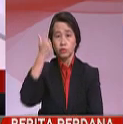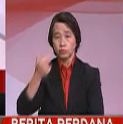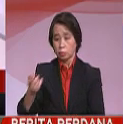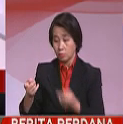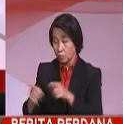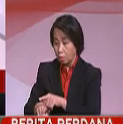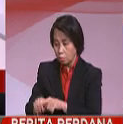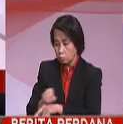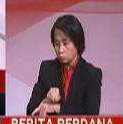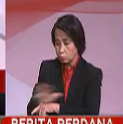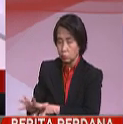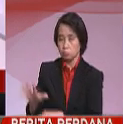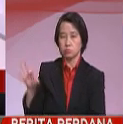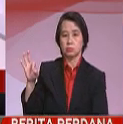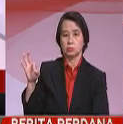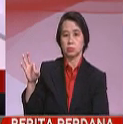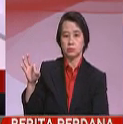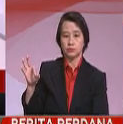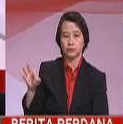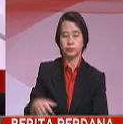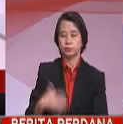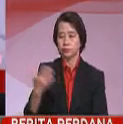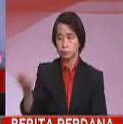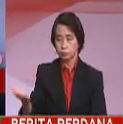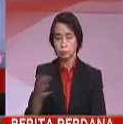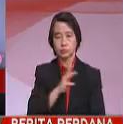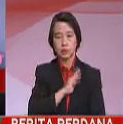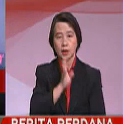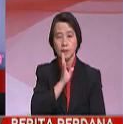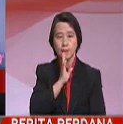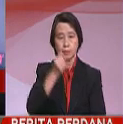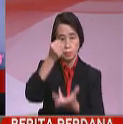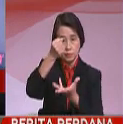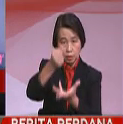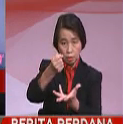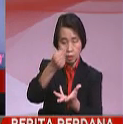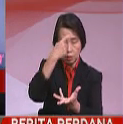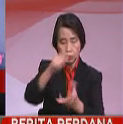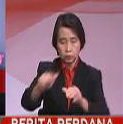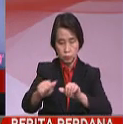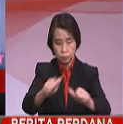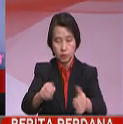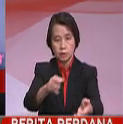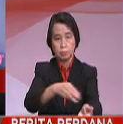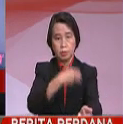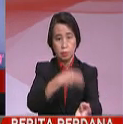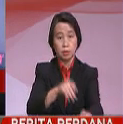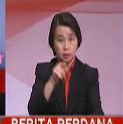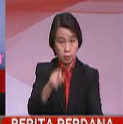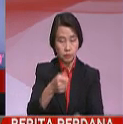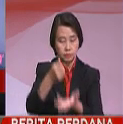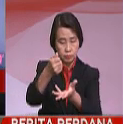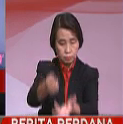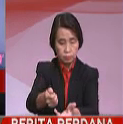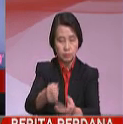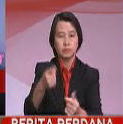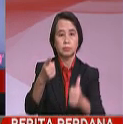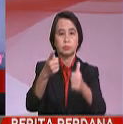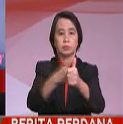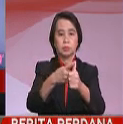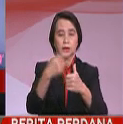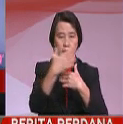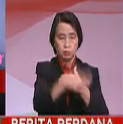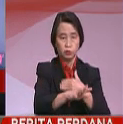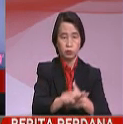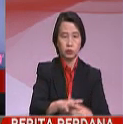penularan pandemik COVID-19. Beliau berkata, dana khusus kepada penggiat industri muzik itu adalah yang pertama